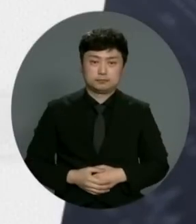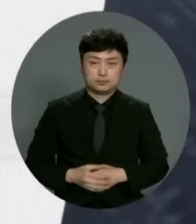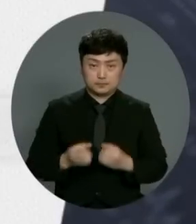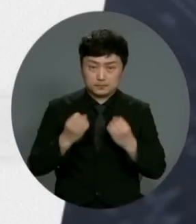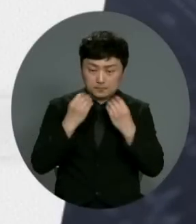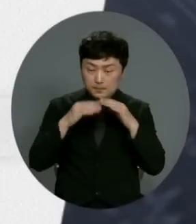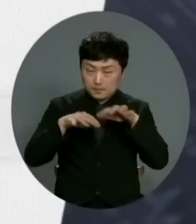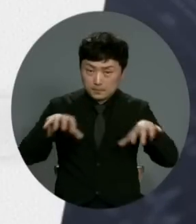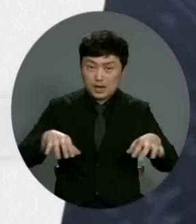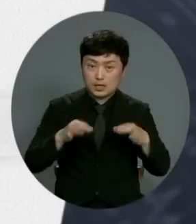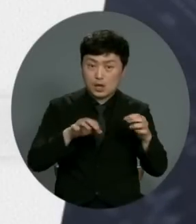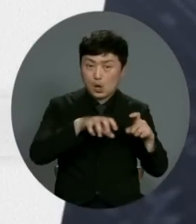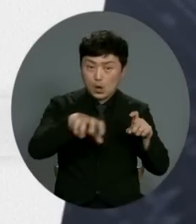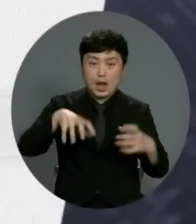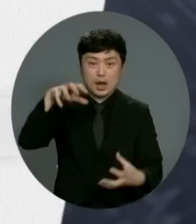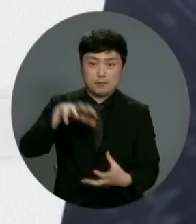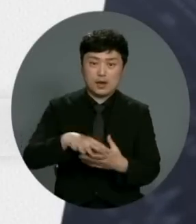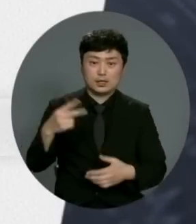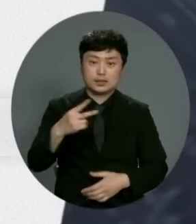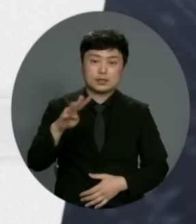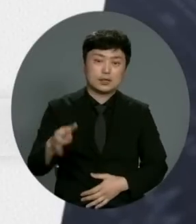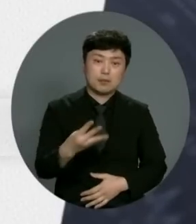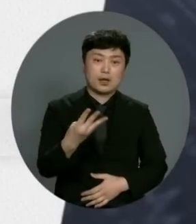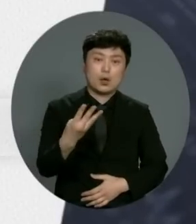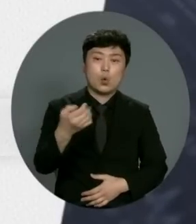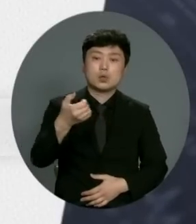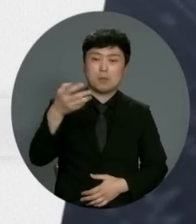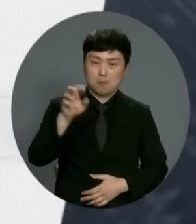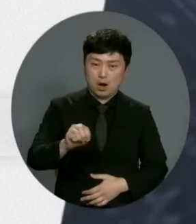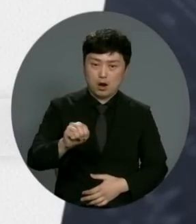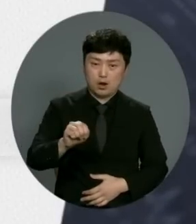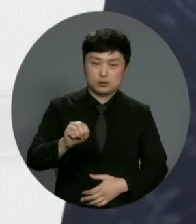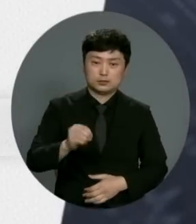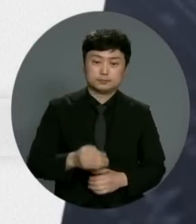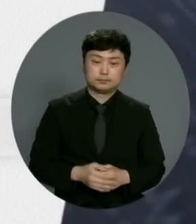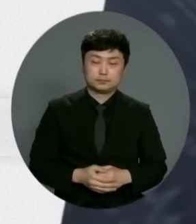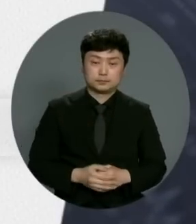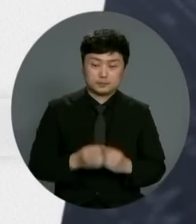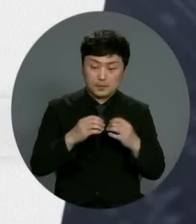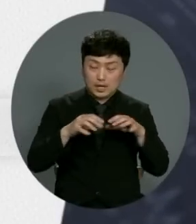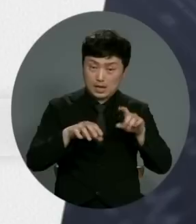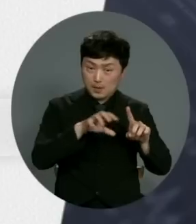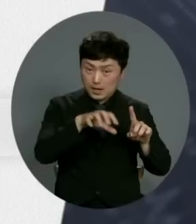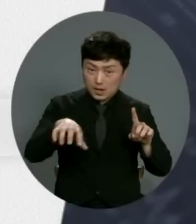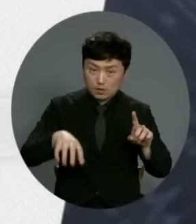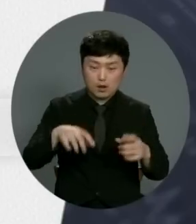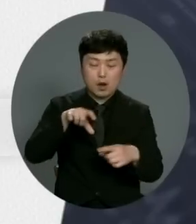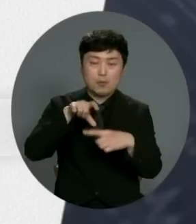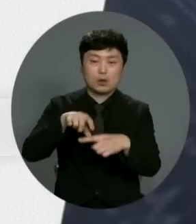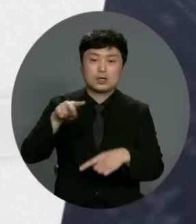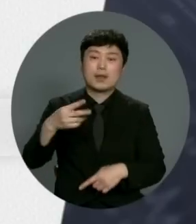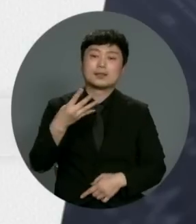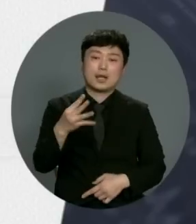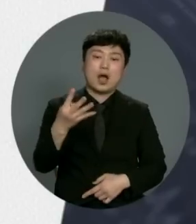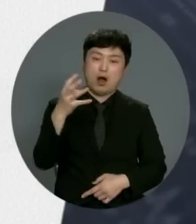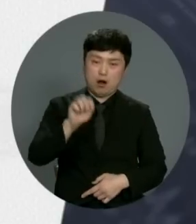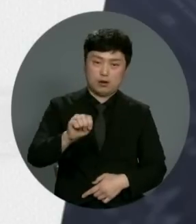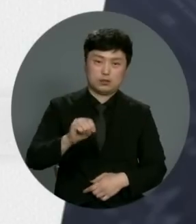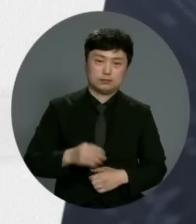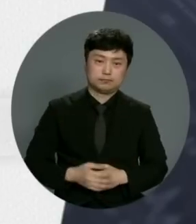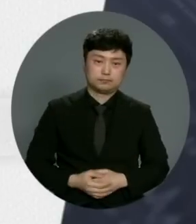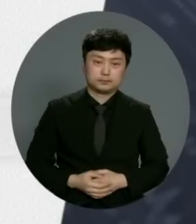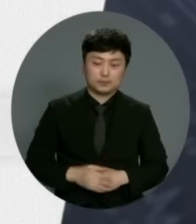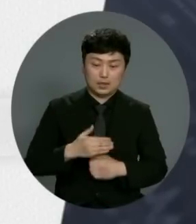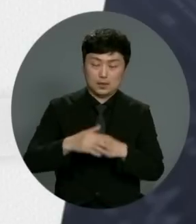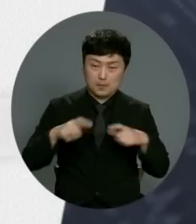10곳의 중도금 대출 총액은 2,450억 원, 금고 한 곳당 평균 204억 원 정도 됩니다. 대구